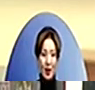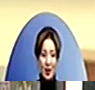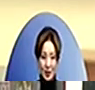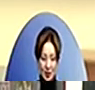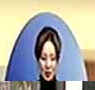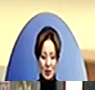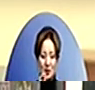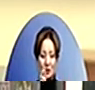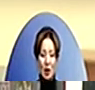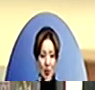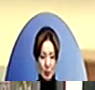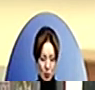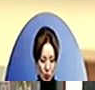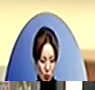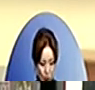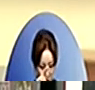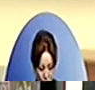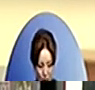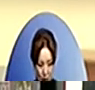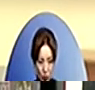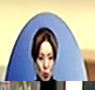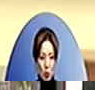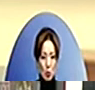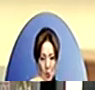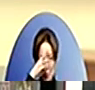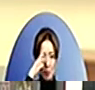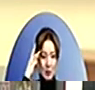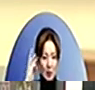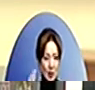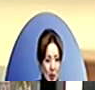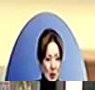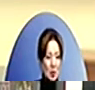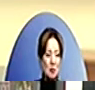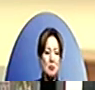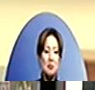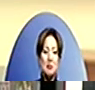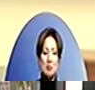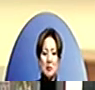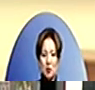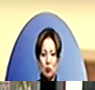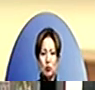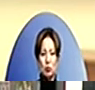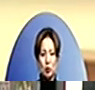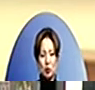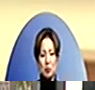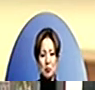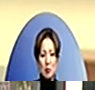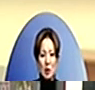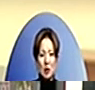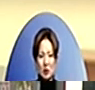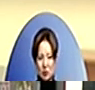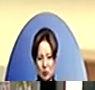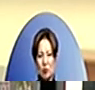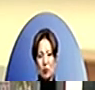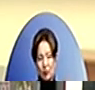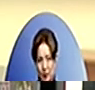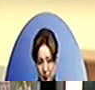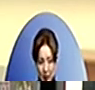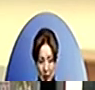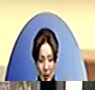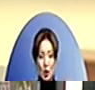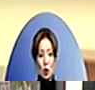судалж өөрсдийнхөө мэдлэгийг сайжруулад ийм мэрэгших боломж байгаа. Хоёрдугаарт бол бид нар бас энэ сургалтын байгууллагууд бол бодлогоор